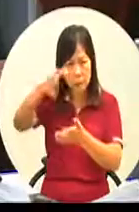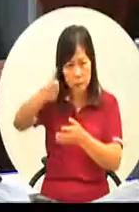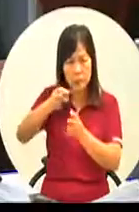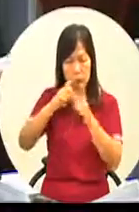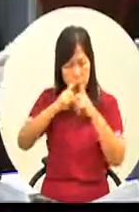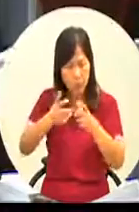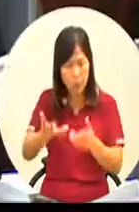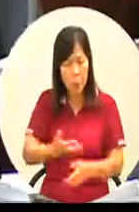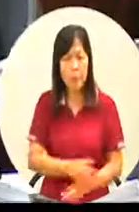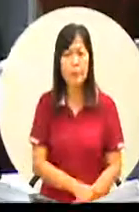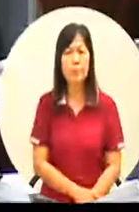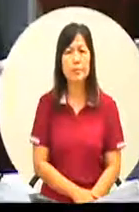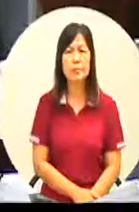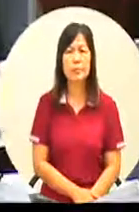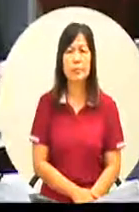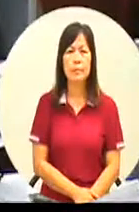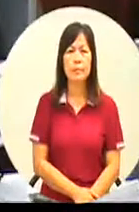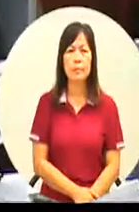长，